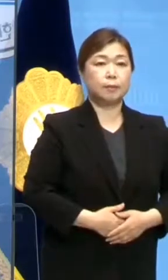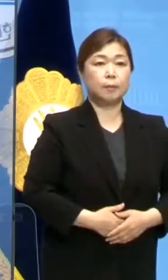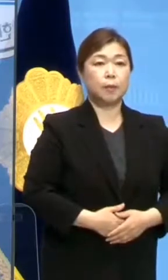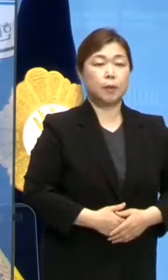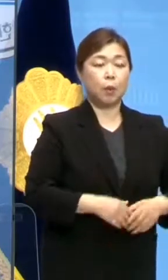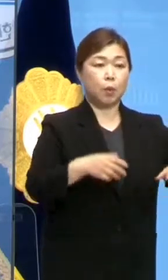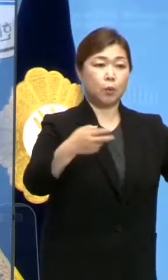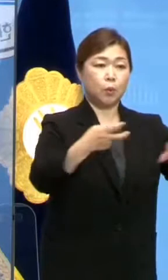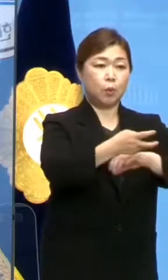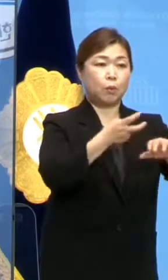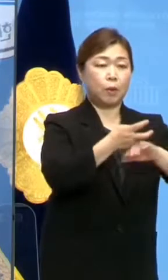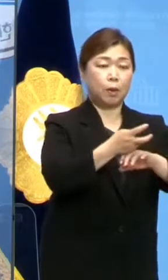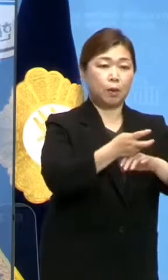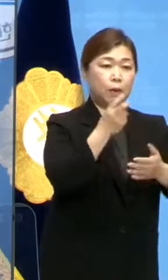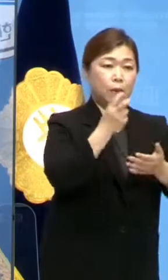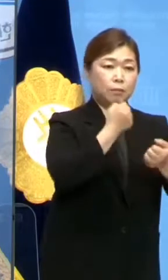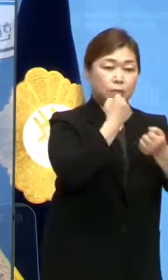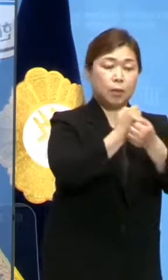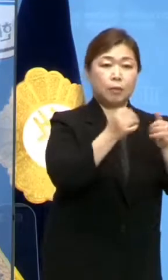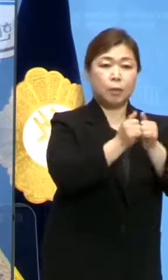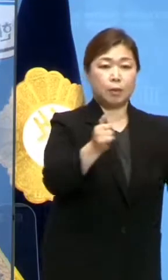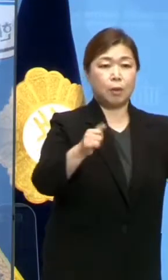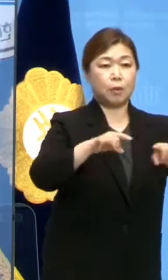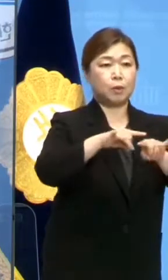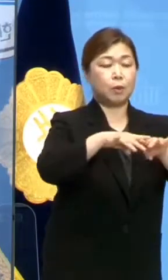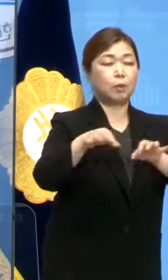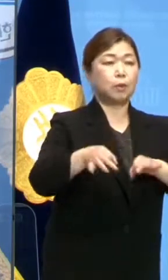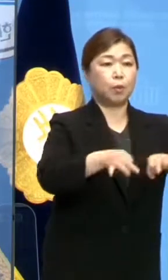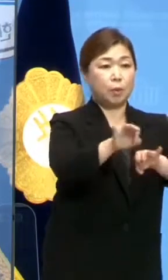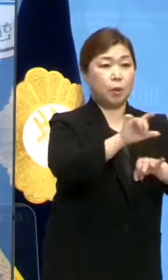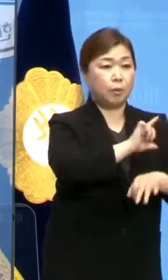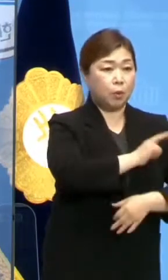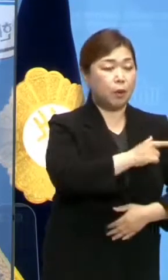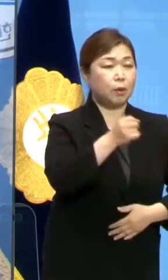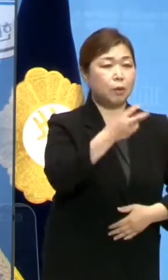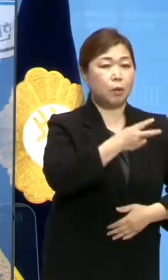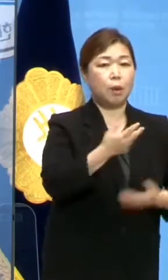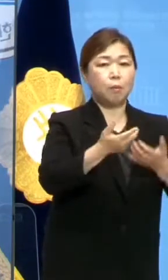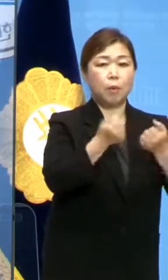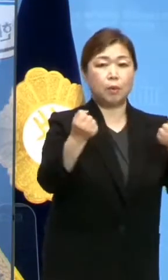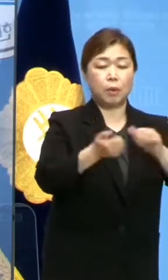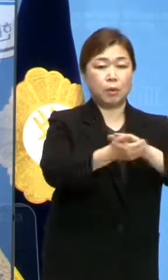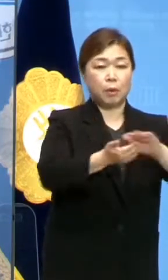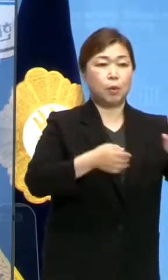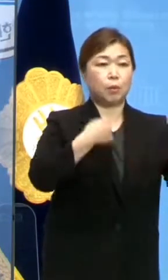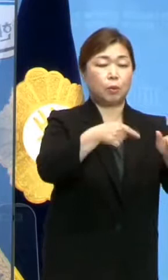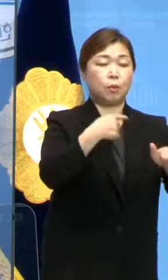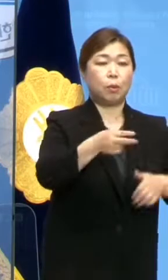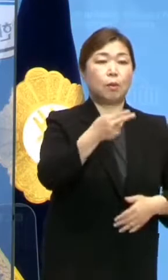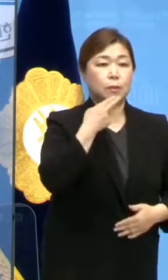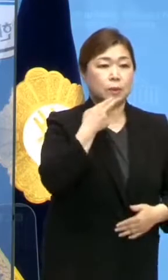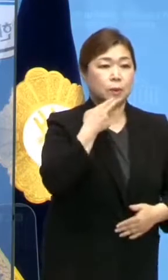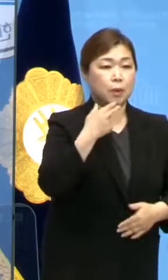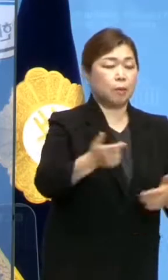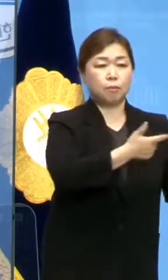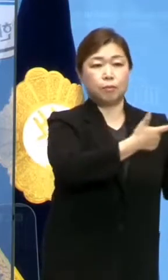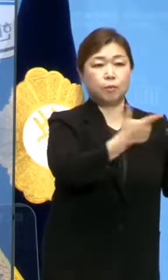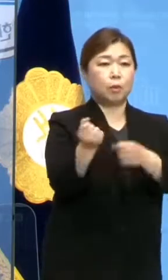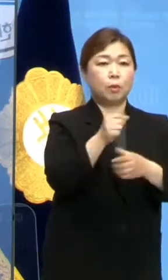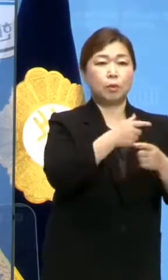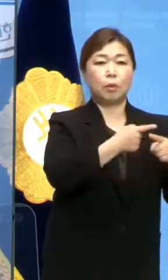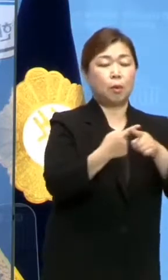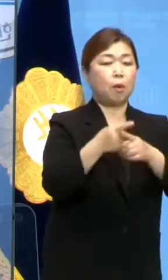도로위의 무법자 로 불리는 전동 킥보드 를 며 너나 별도의 사전 교육 없이 전면 허용 할